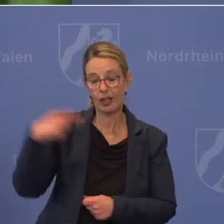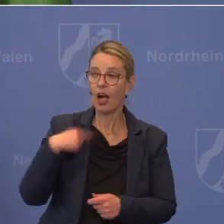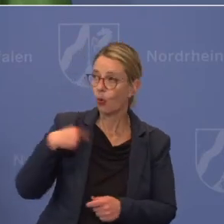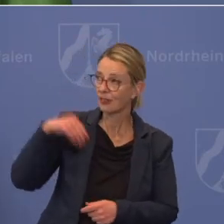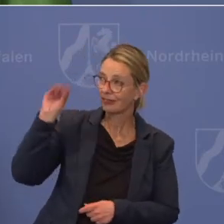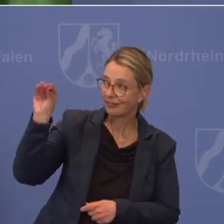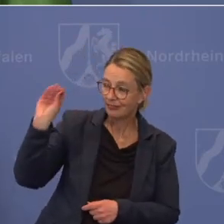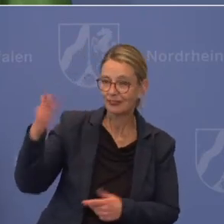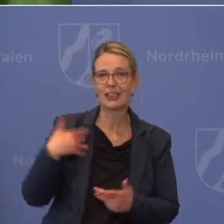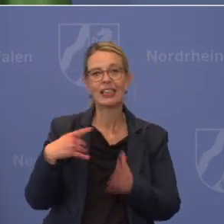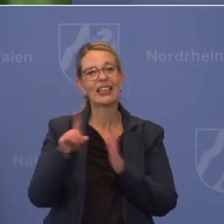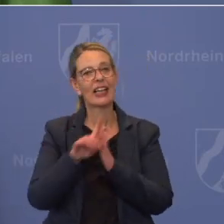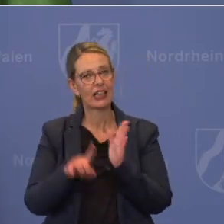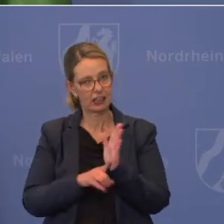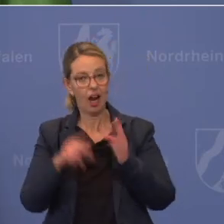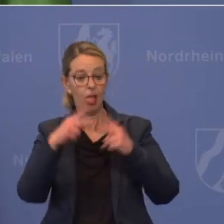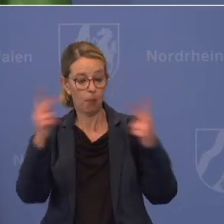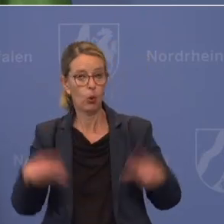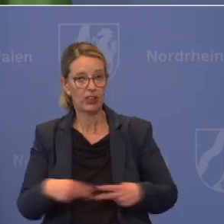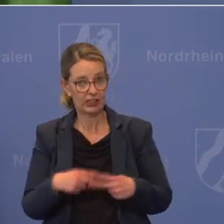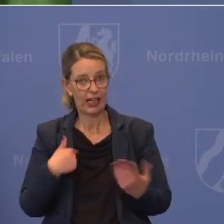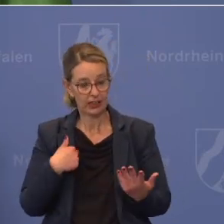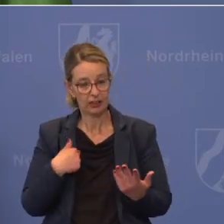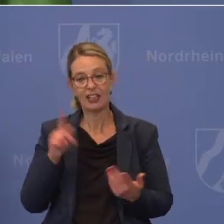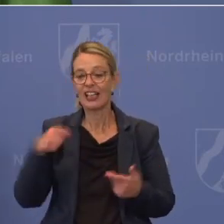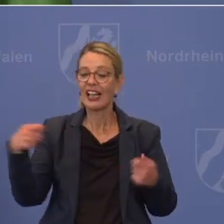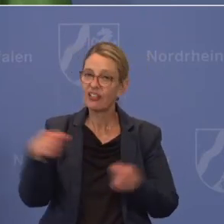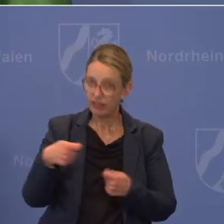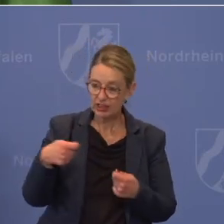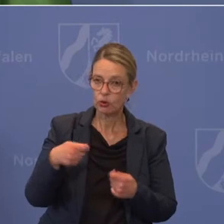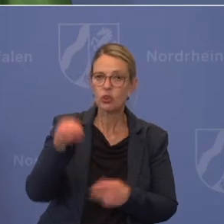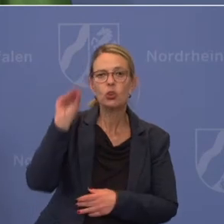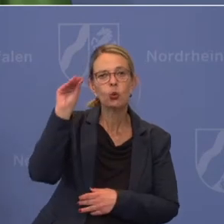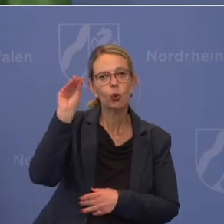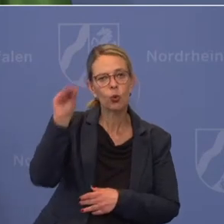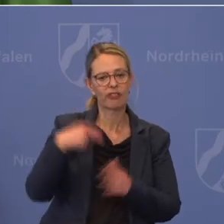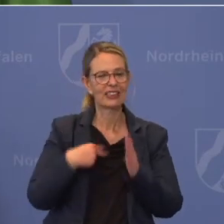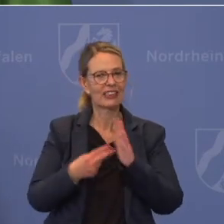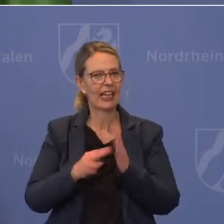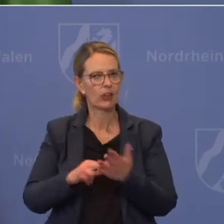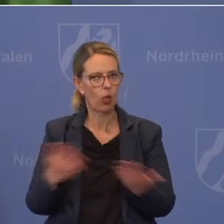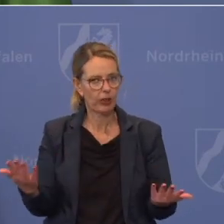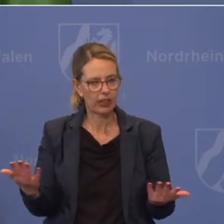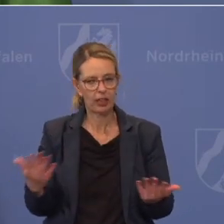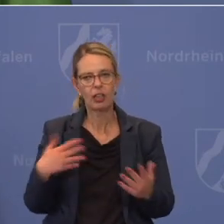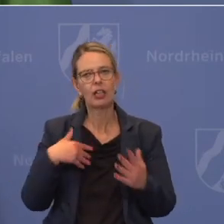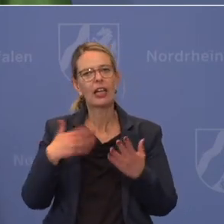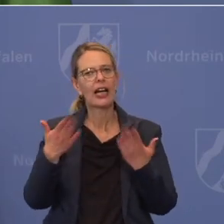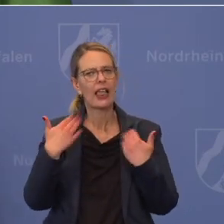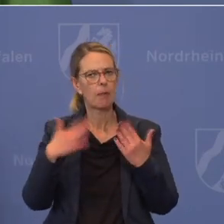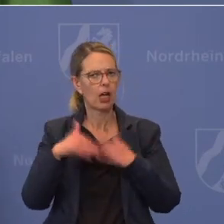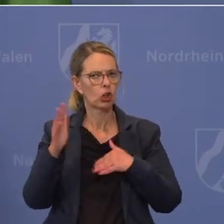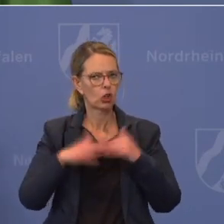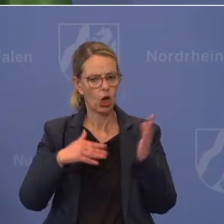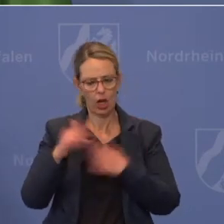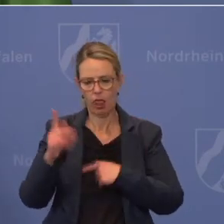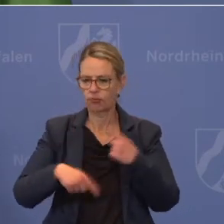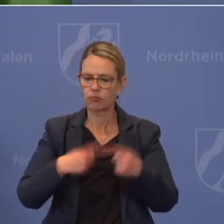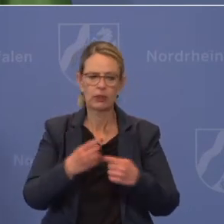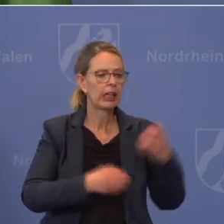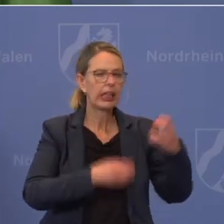unternehmerische Digitalisierungsprojekte und Investitionen in nachhaltige Zukunftstechnologien und klimaneutrale Prozesse der